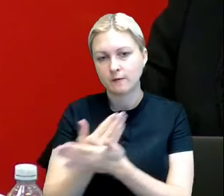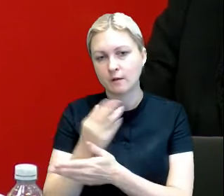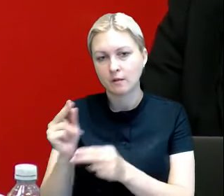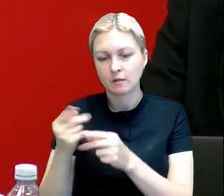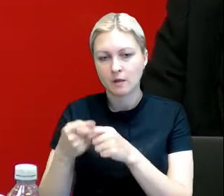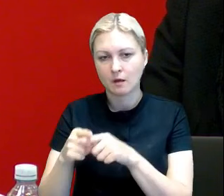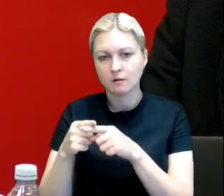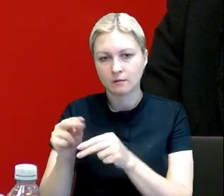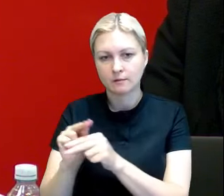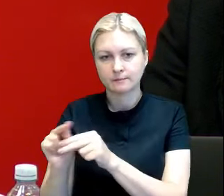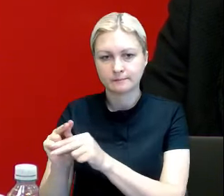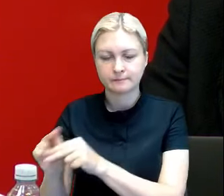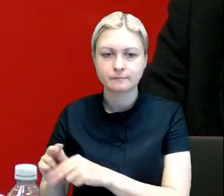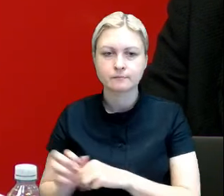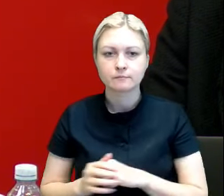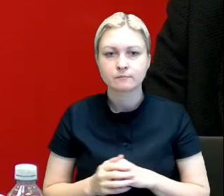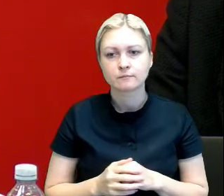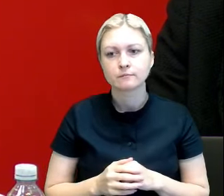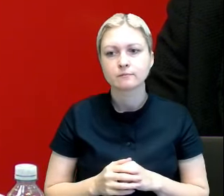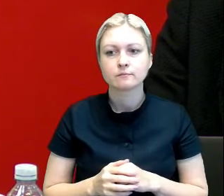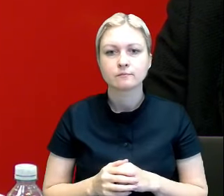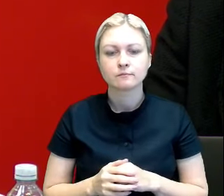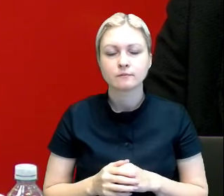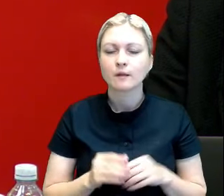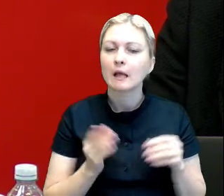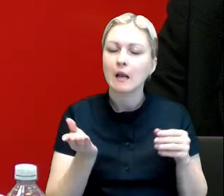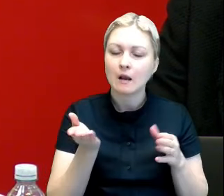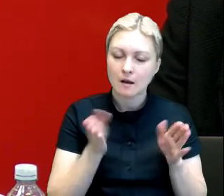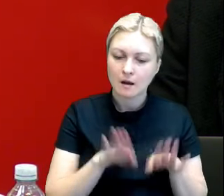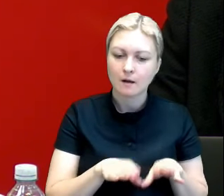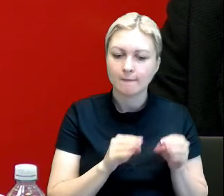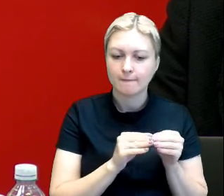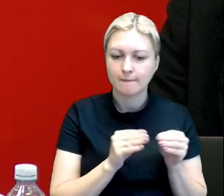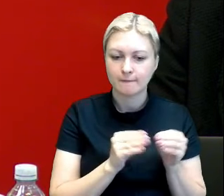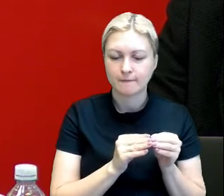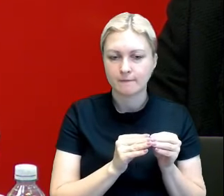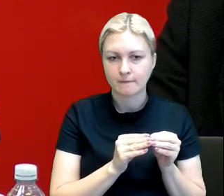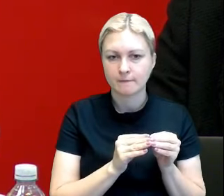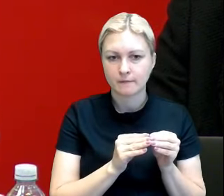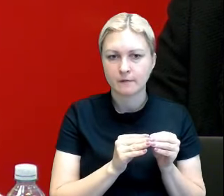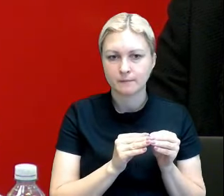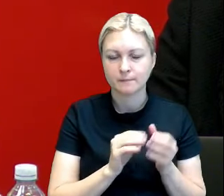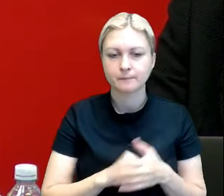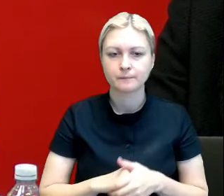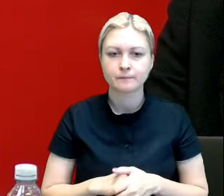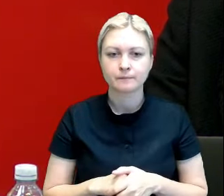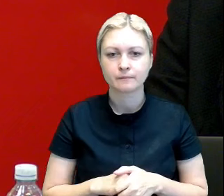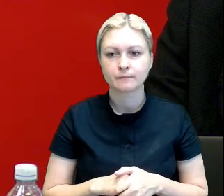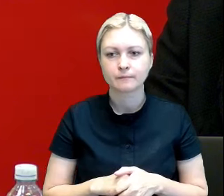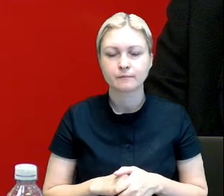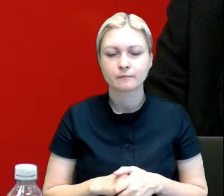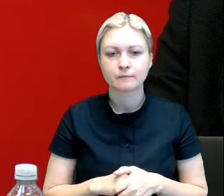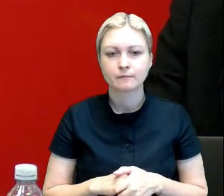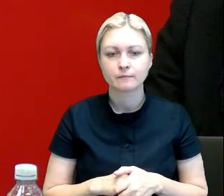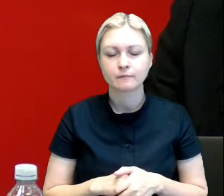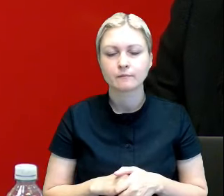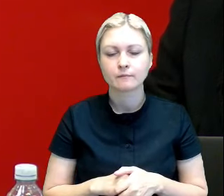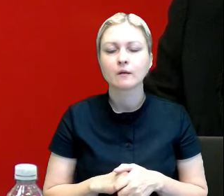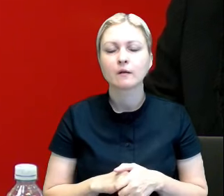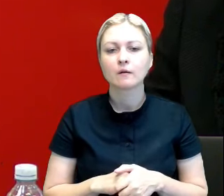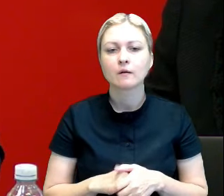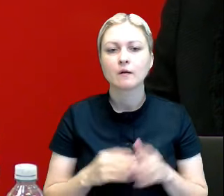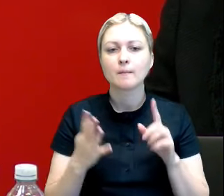naudosimės turbūt ta sistema kur kur be pertraukos jo tai gerai penktasis